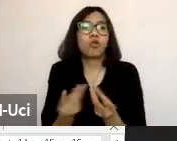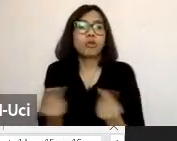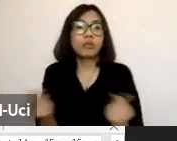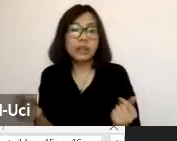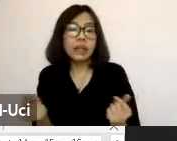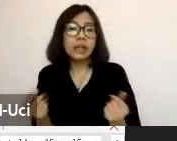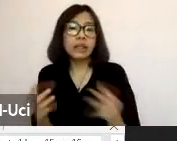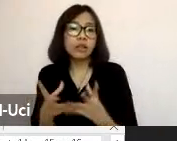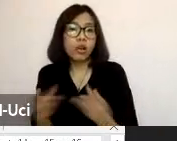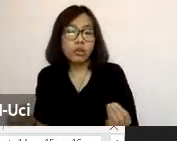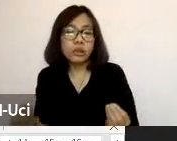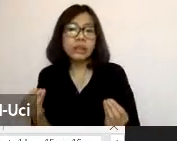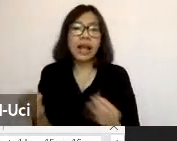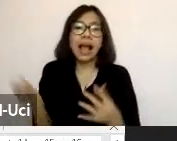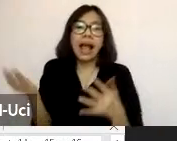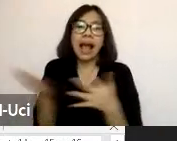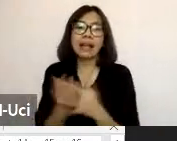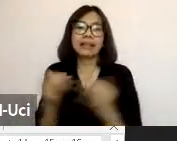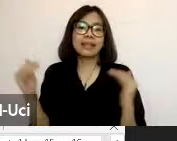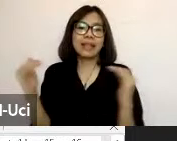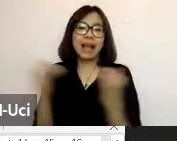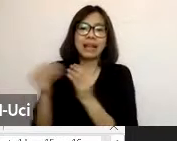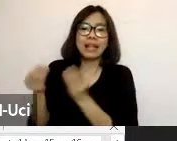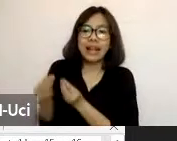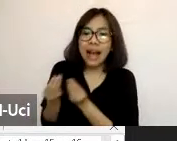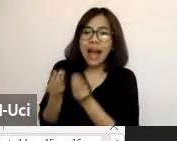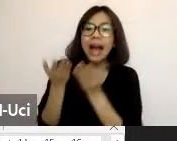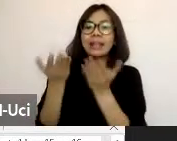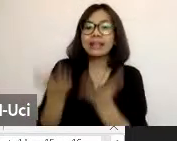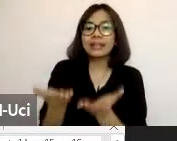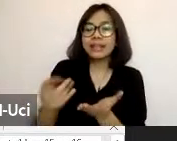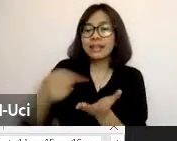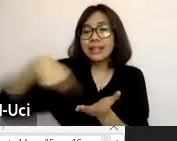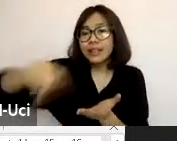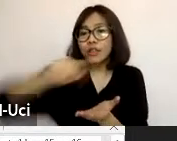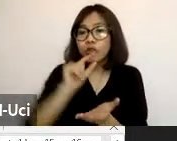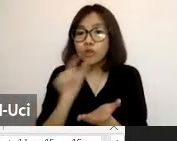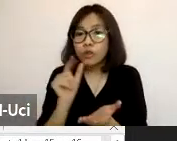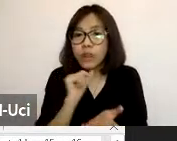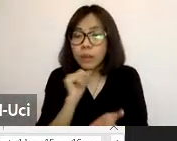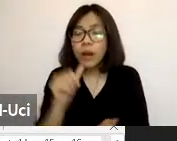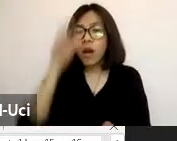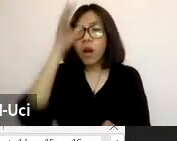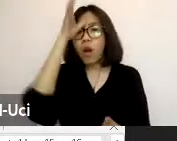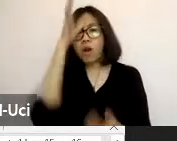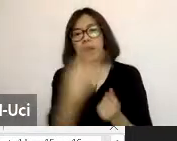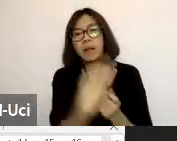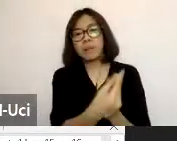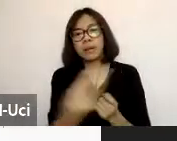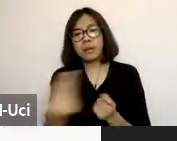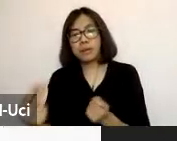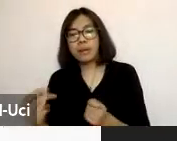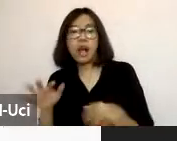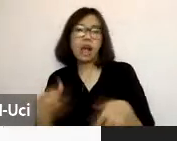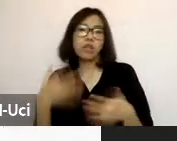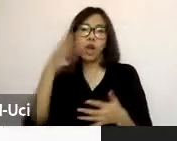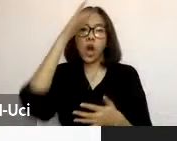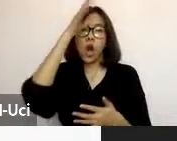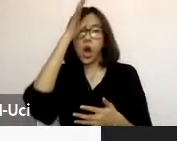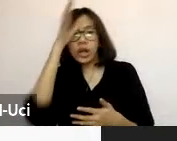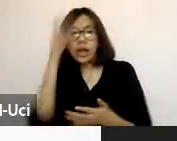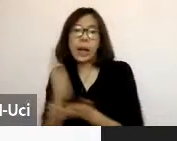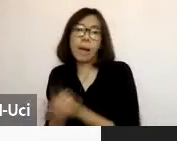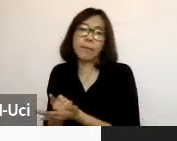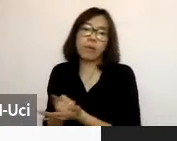memberi akses keadilan yang cukup pada konsumen atau kepada penggugat kalau ini sudah